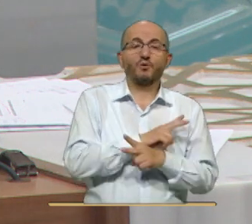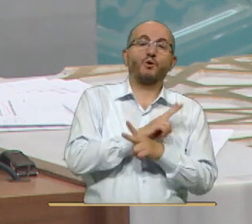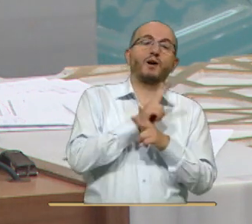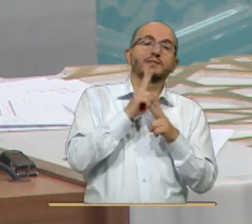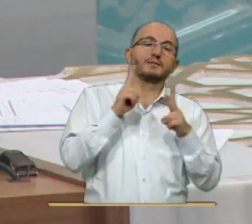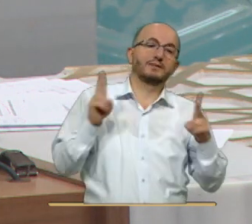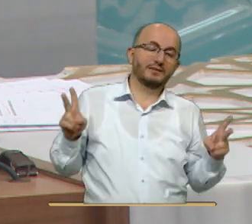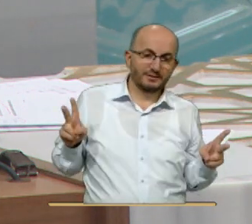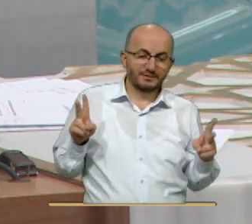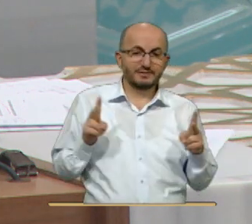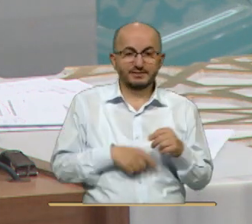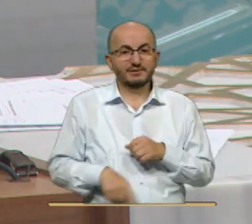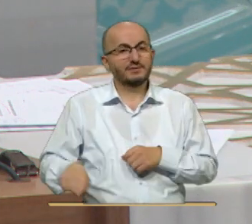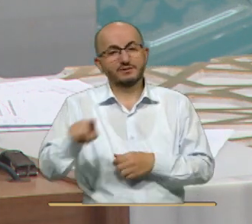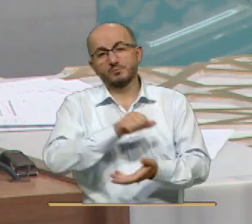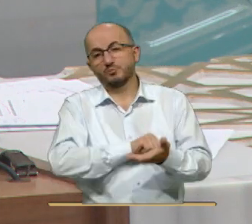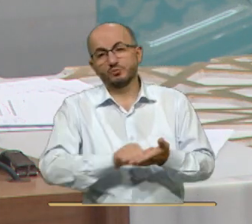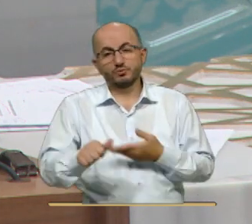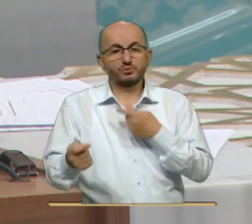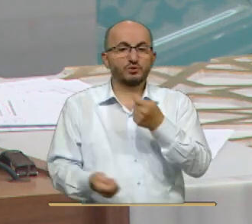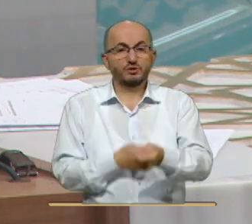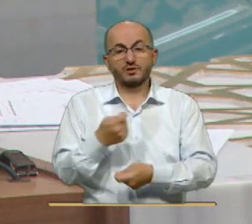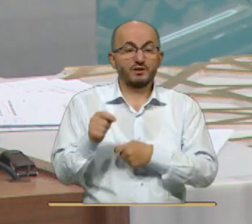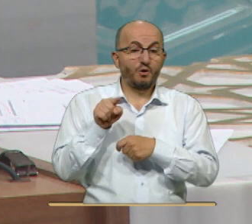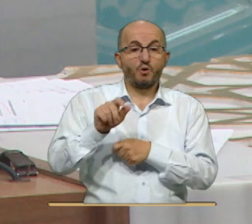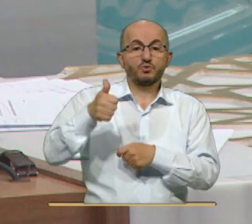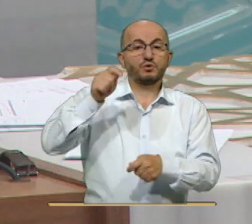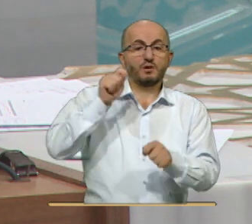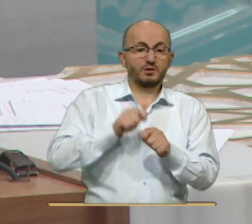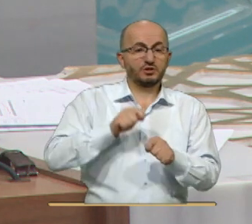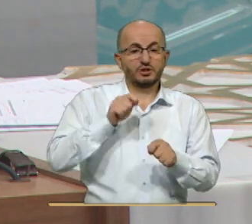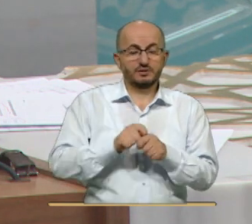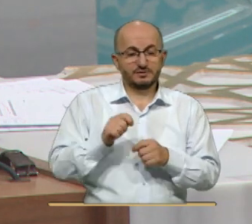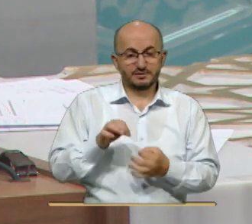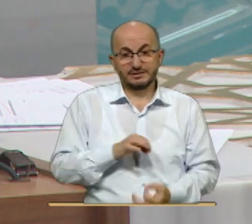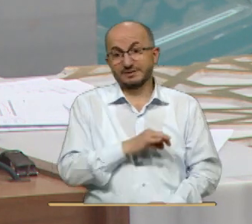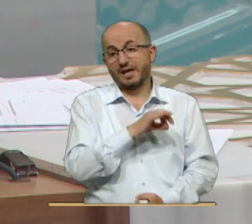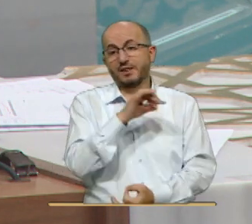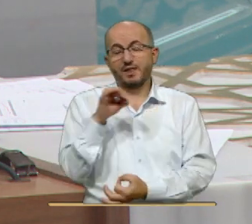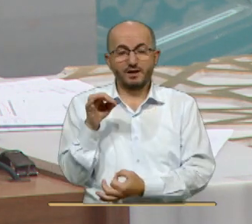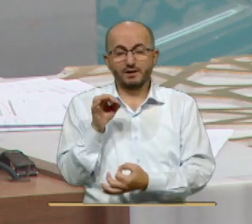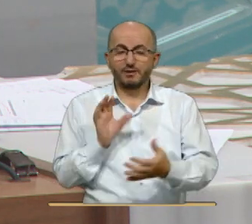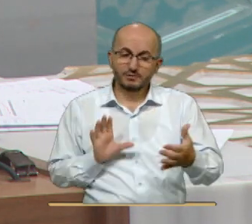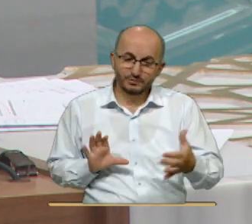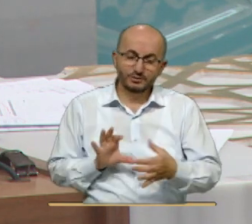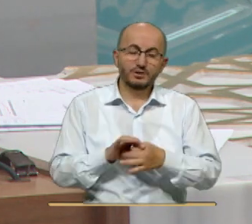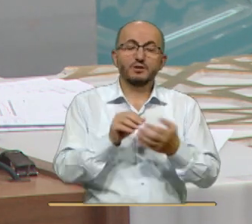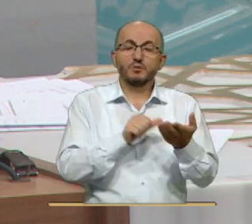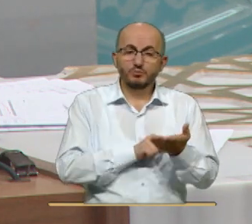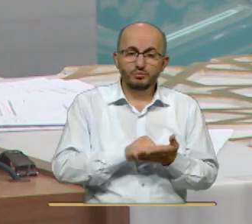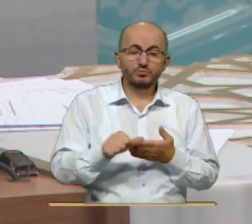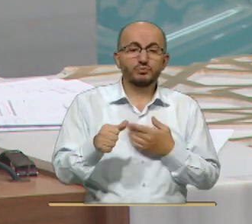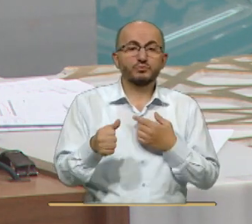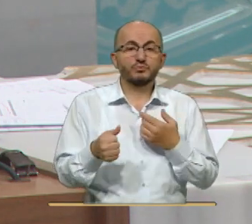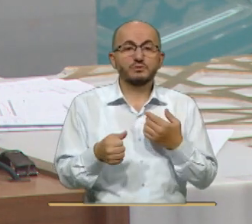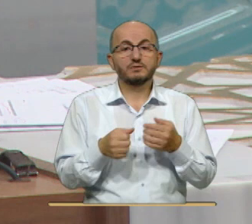aydınlığı sizin bütün işlerinize, o gün yapacağınız, insanlarla kuracağınız bütün